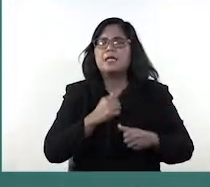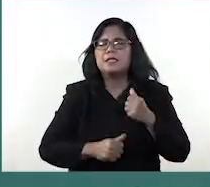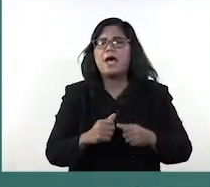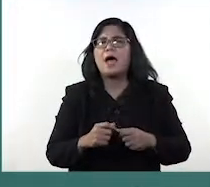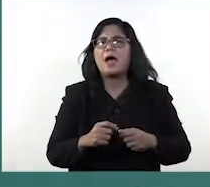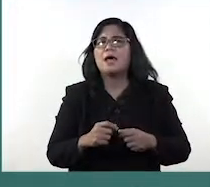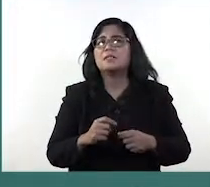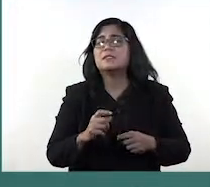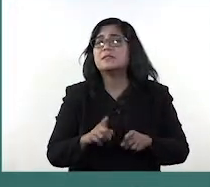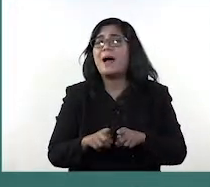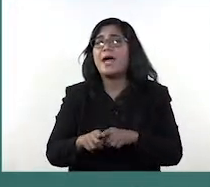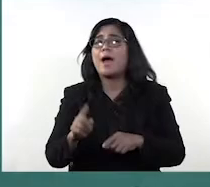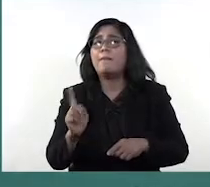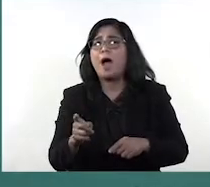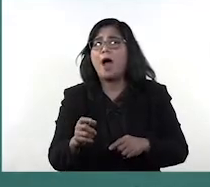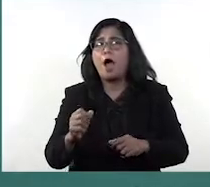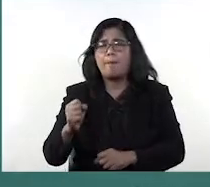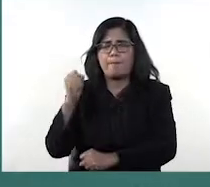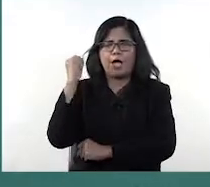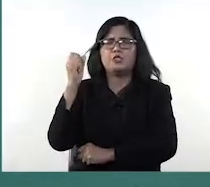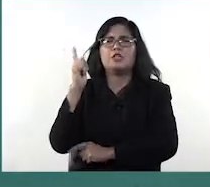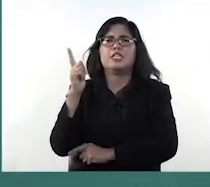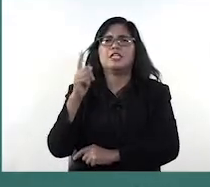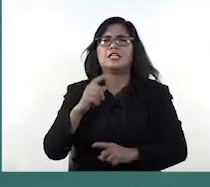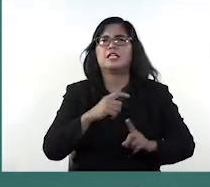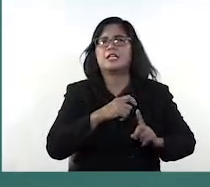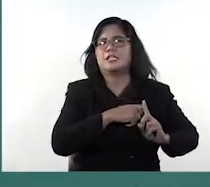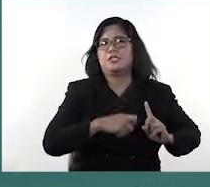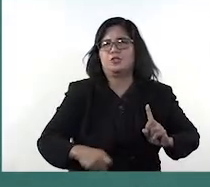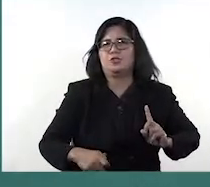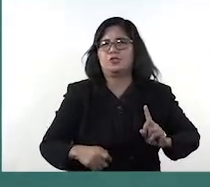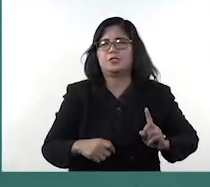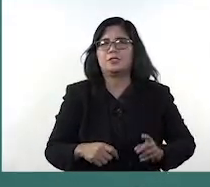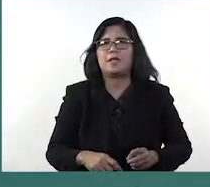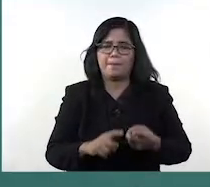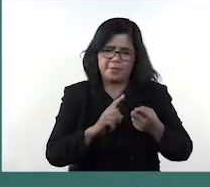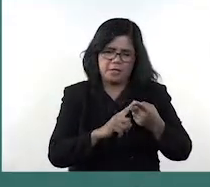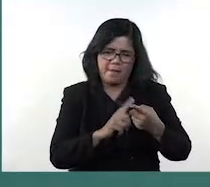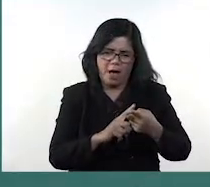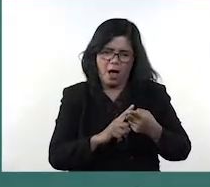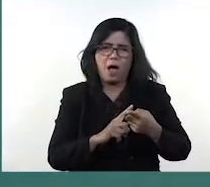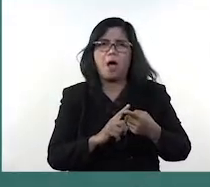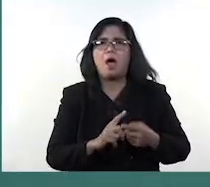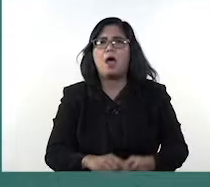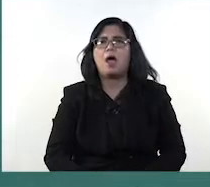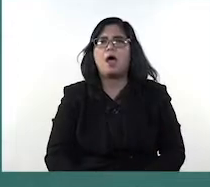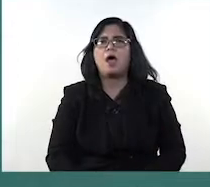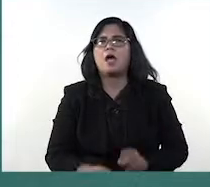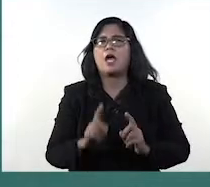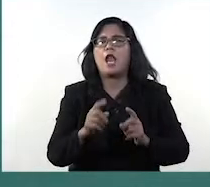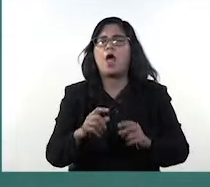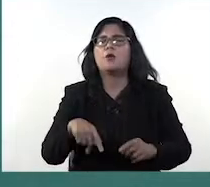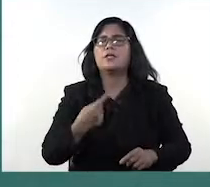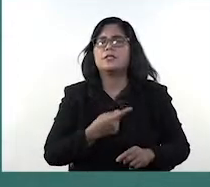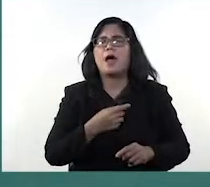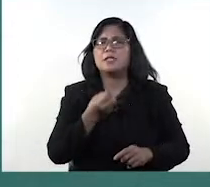krisis Hai Jadi Yang Pertama Hai kalau kita menyebut diri sebagai the case of